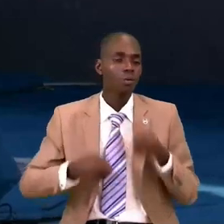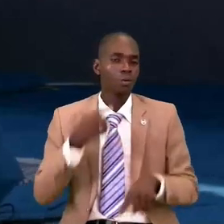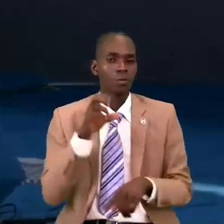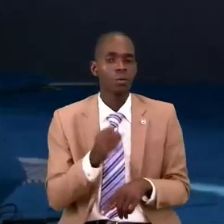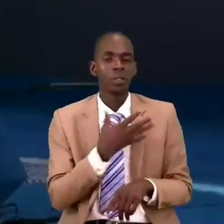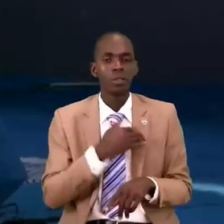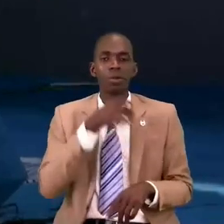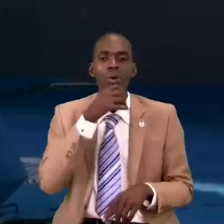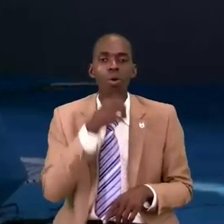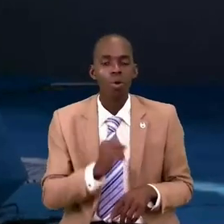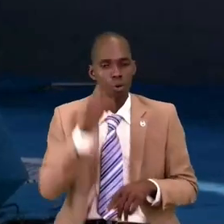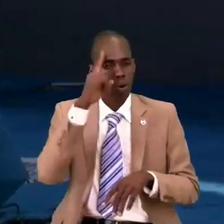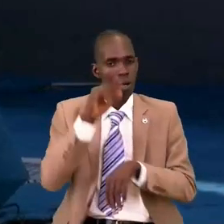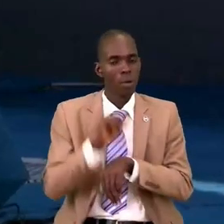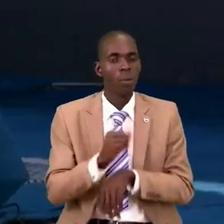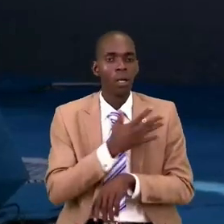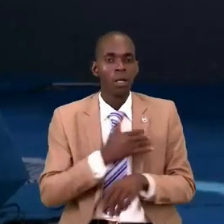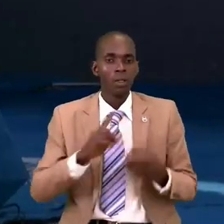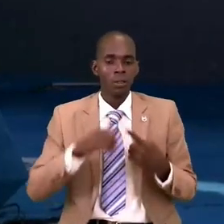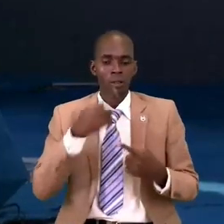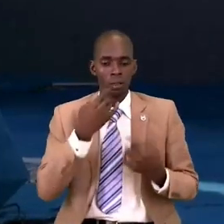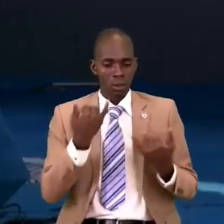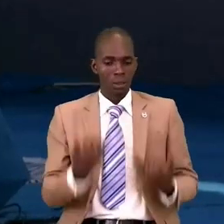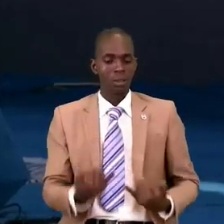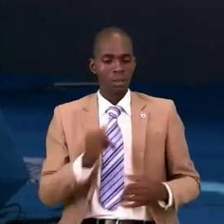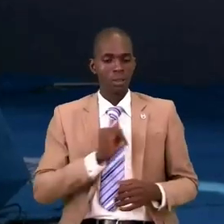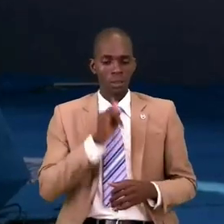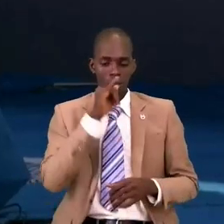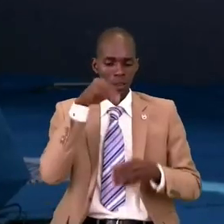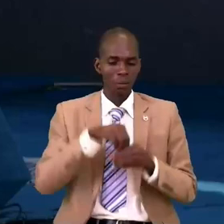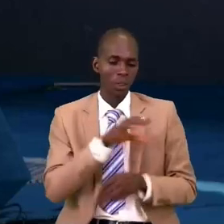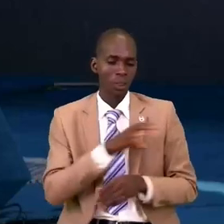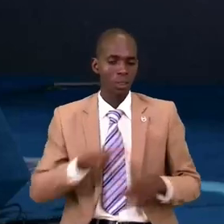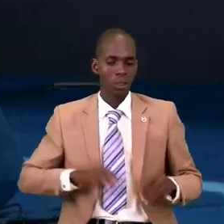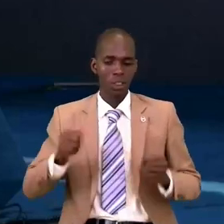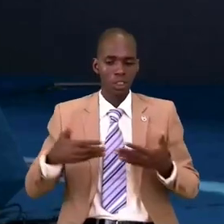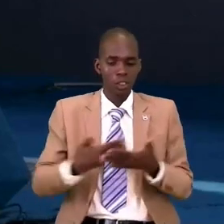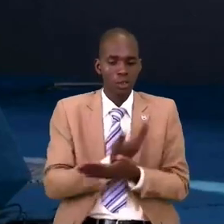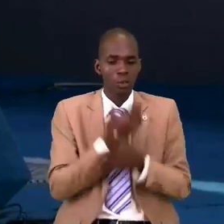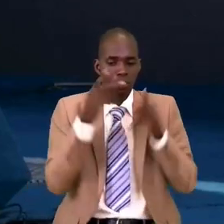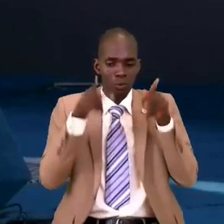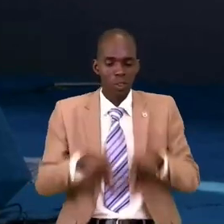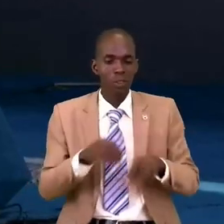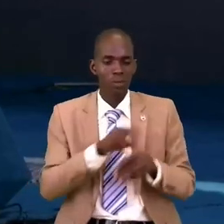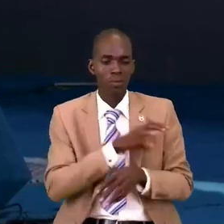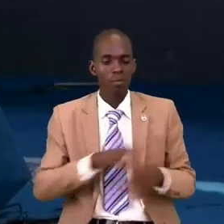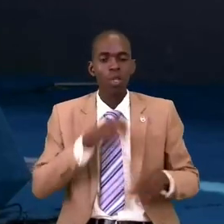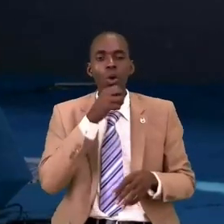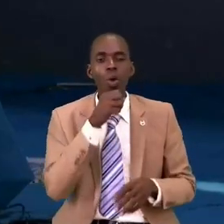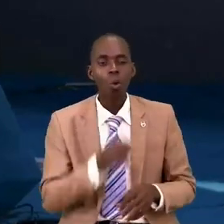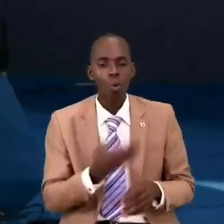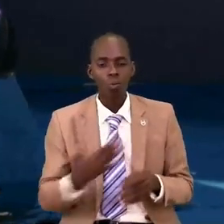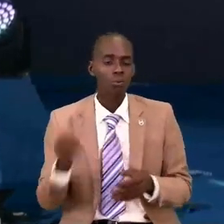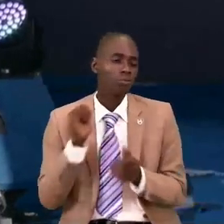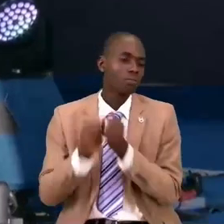Christ, une nouvelle créature en Christ. Les choses anciennes sont passées et voici, toutes choses sont devenues nouvelles. Il faut du courage.